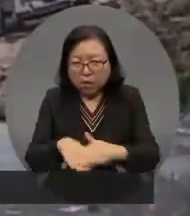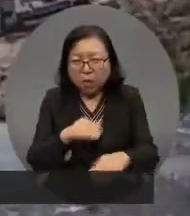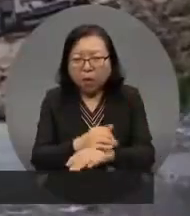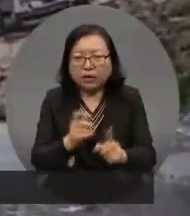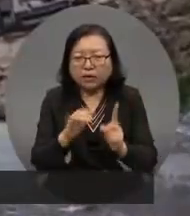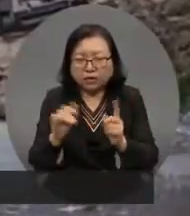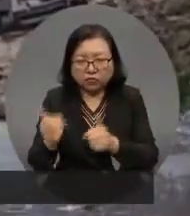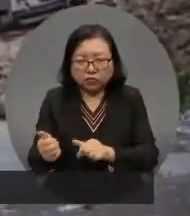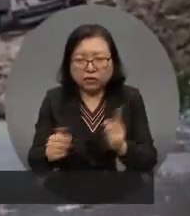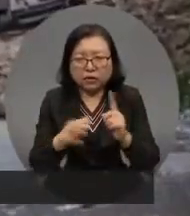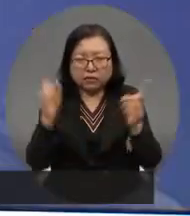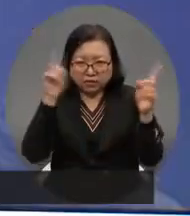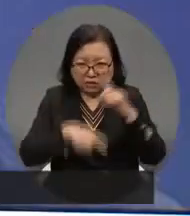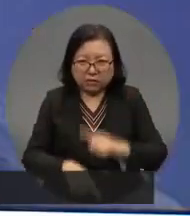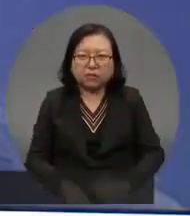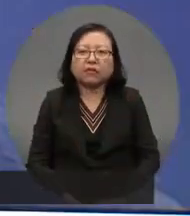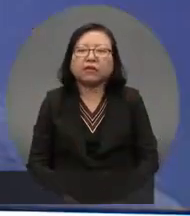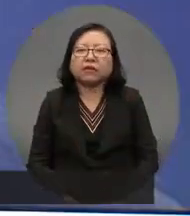다쳤습니다.